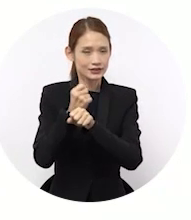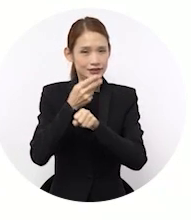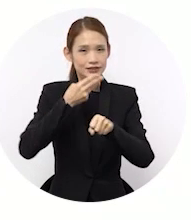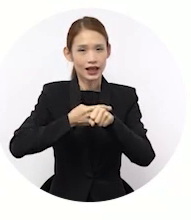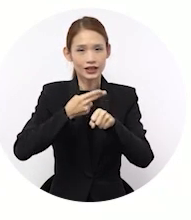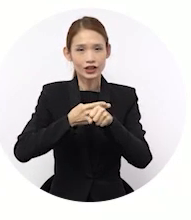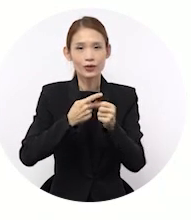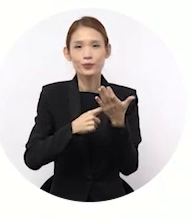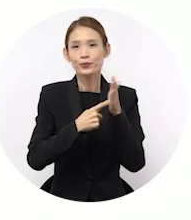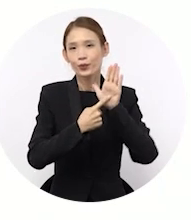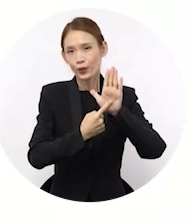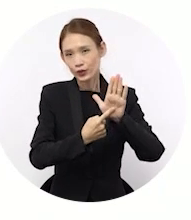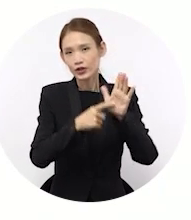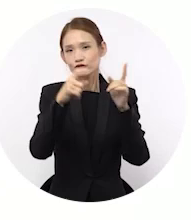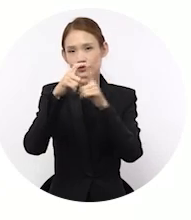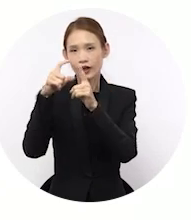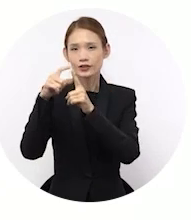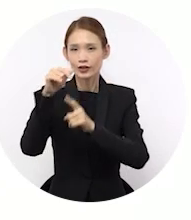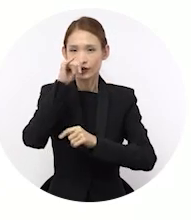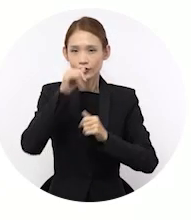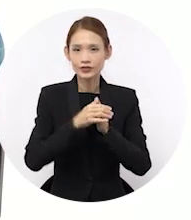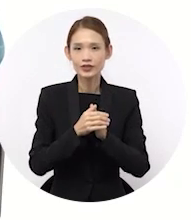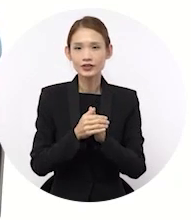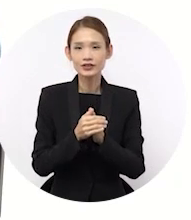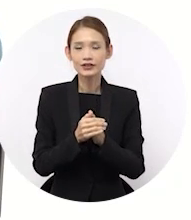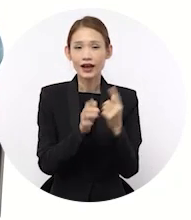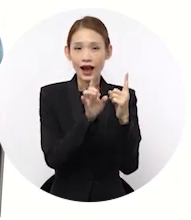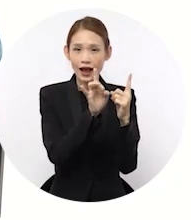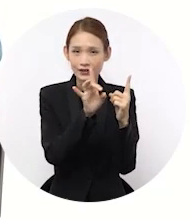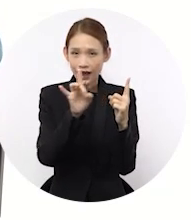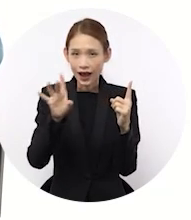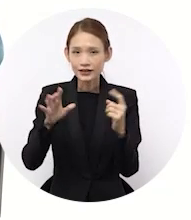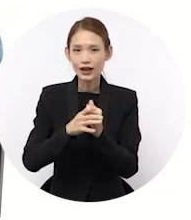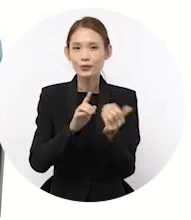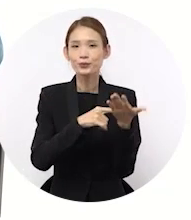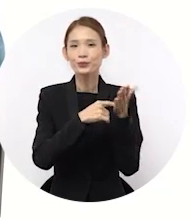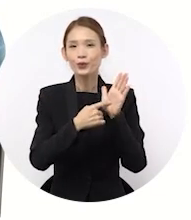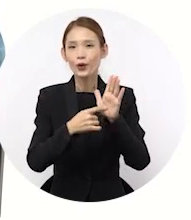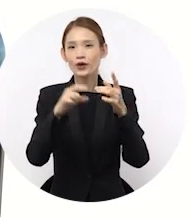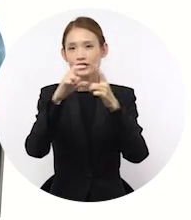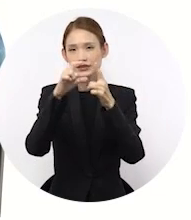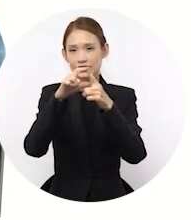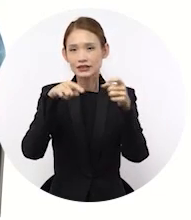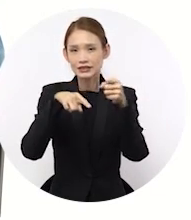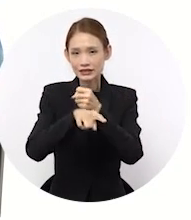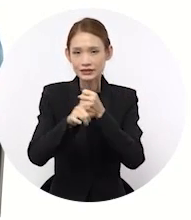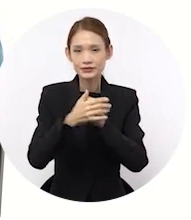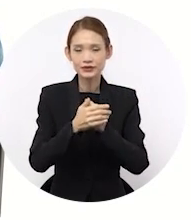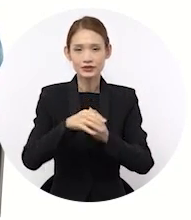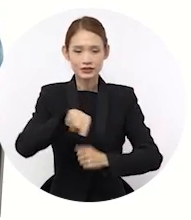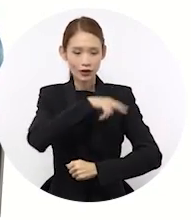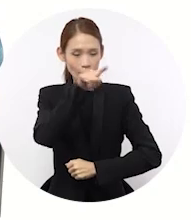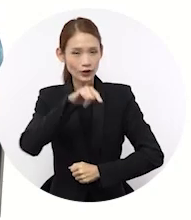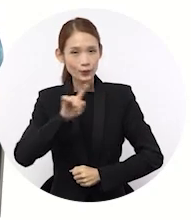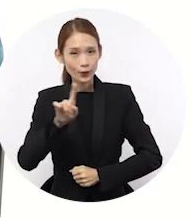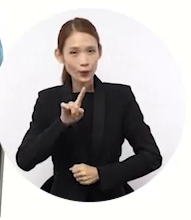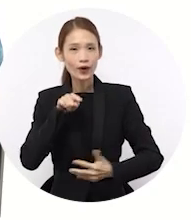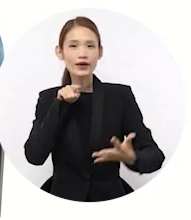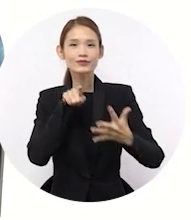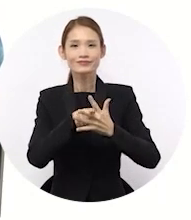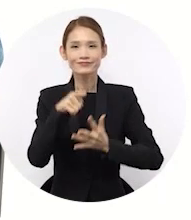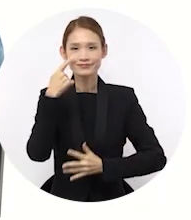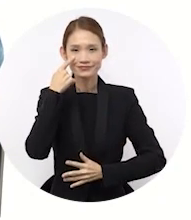장애인식을 잘 보여주는 표현들이라고 저는 생각합니다. 자, 그럼 하나씩 그 표현들이 어떤 의미인지, 뭐가